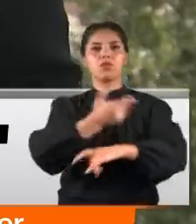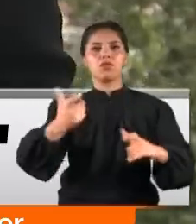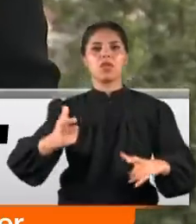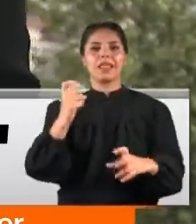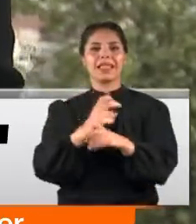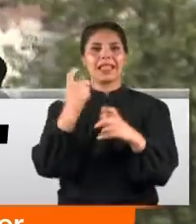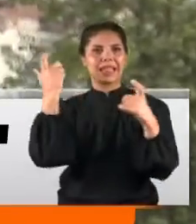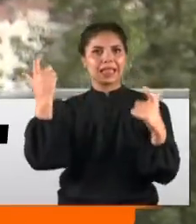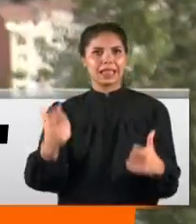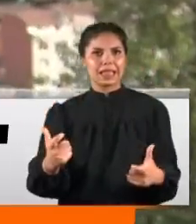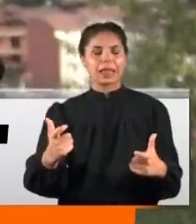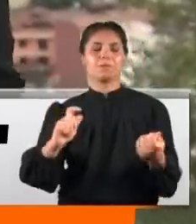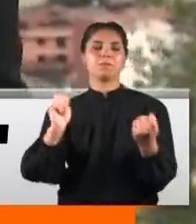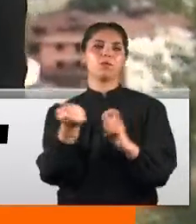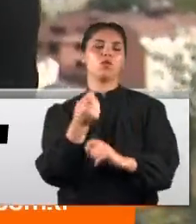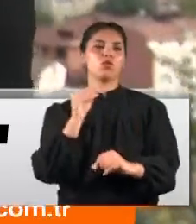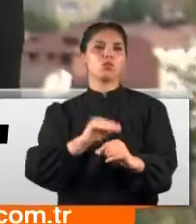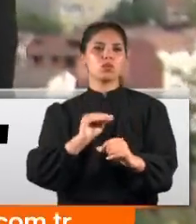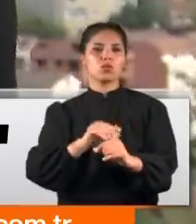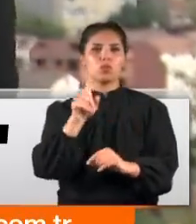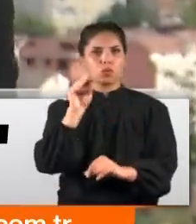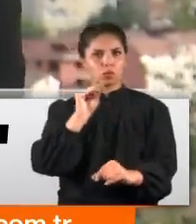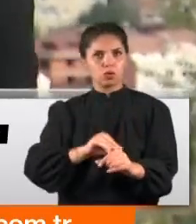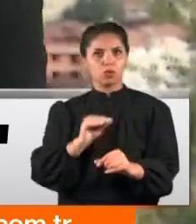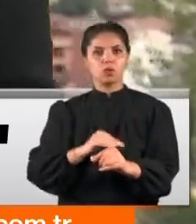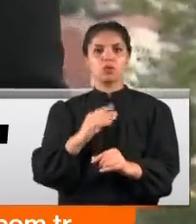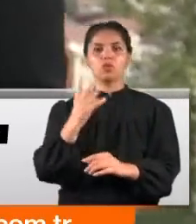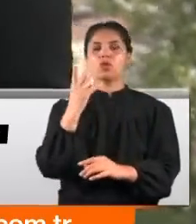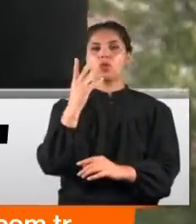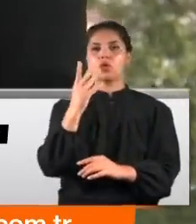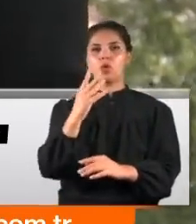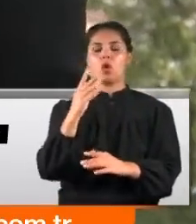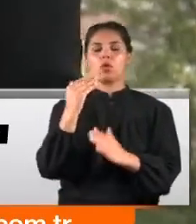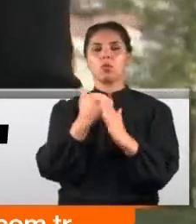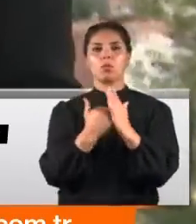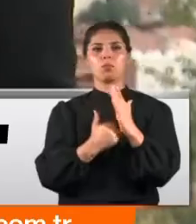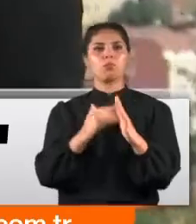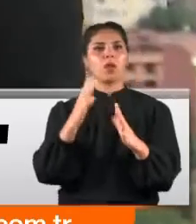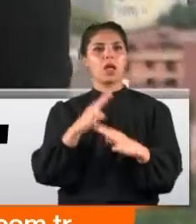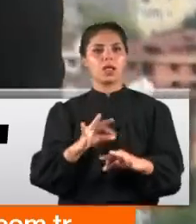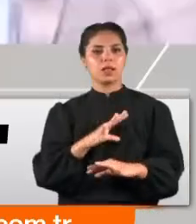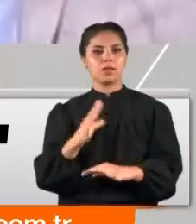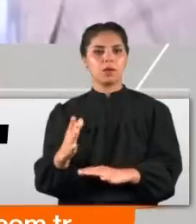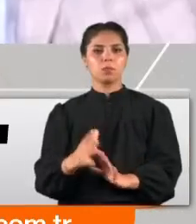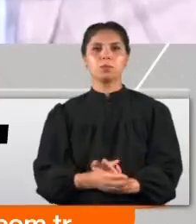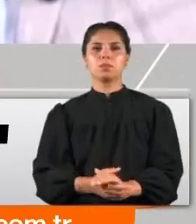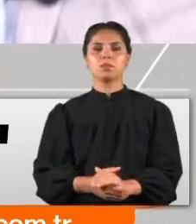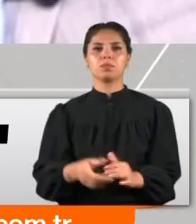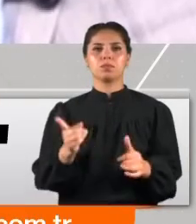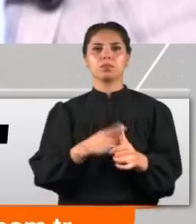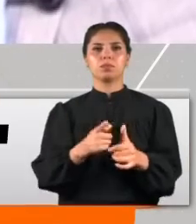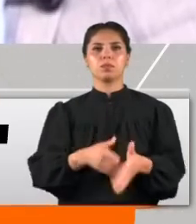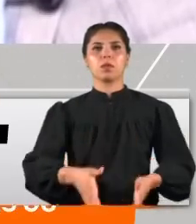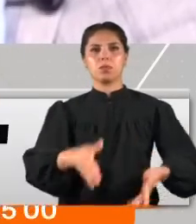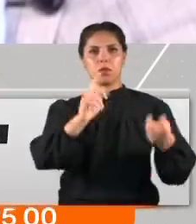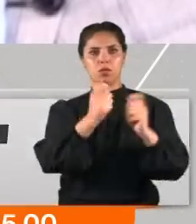yapıların dönüşümünü sağlamak üzerine. İşte bunun için de dörtlü bir strateji hazırladığını söyledi Bakan Mehmet Özaseki. Bir taraftan kentsel